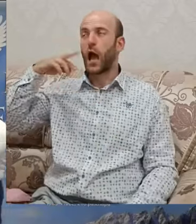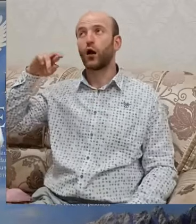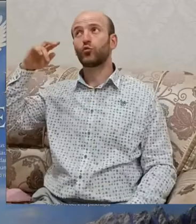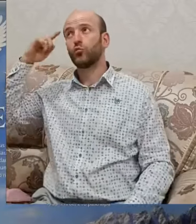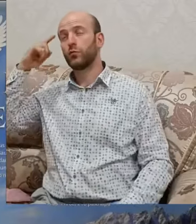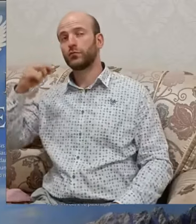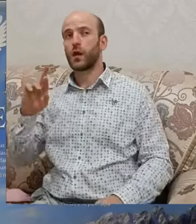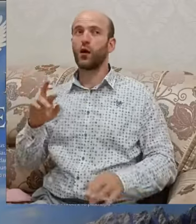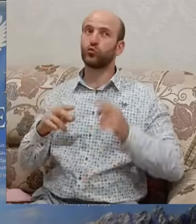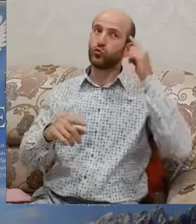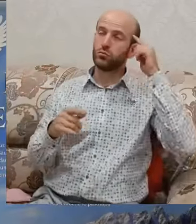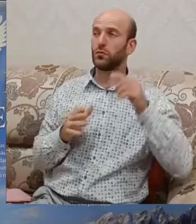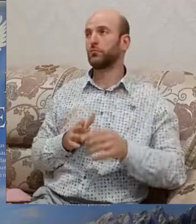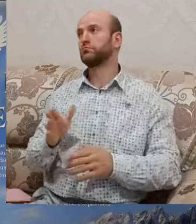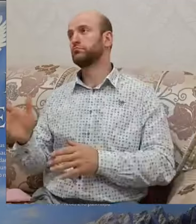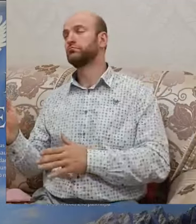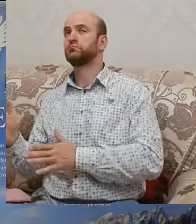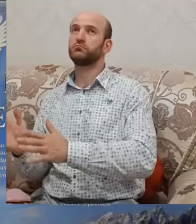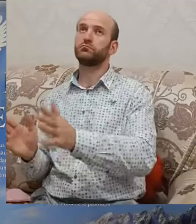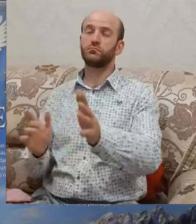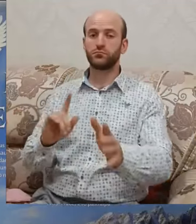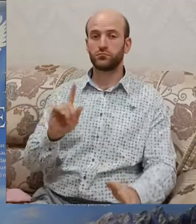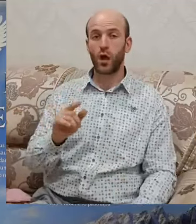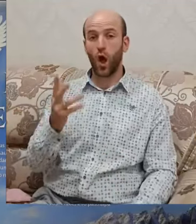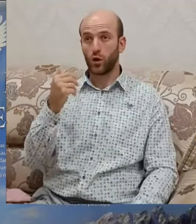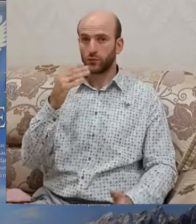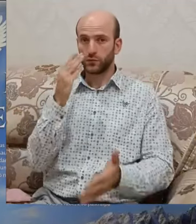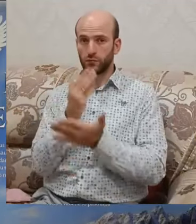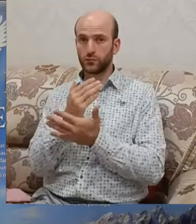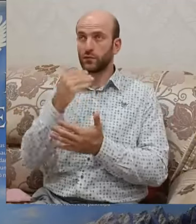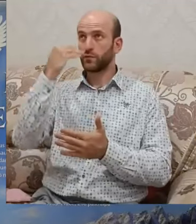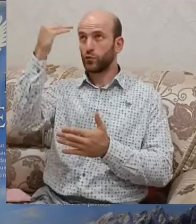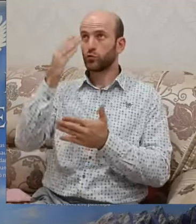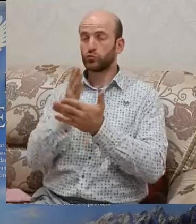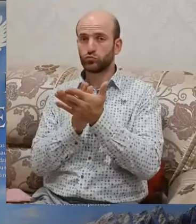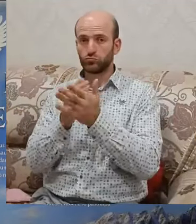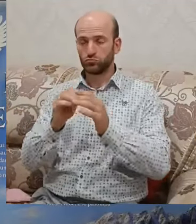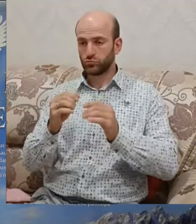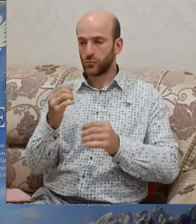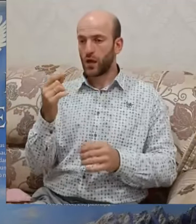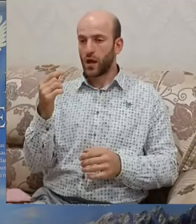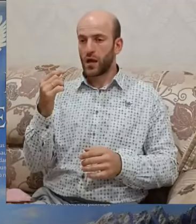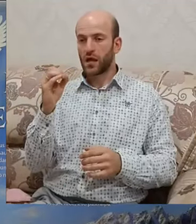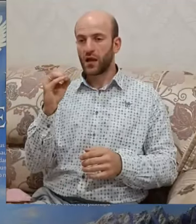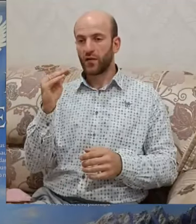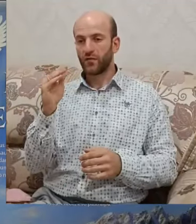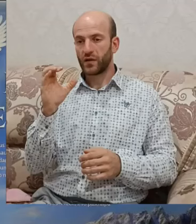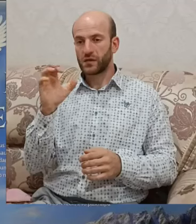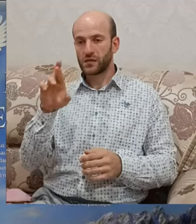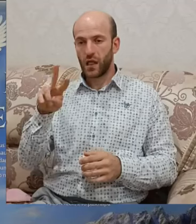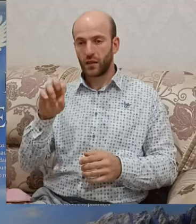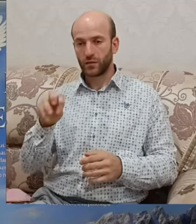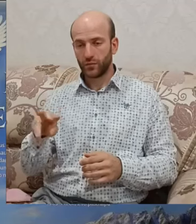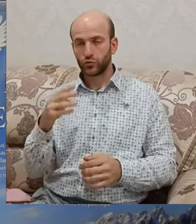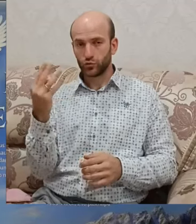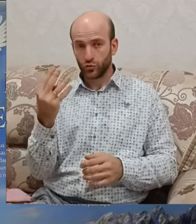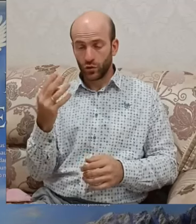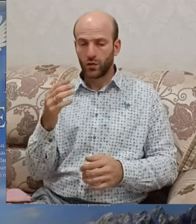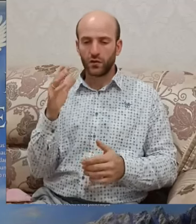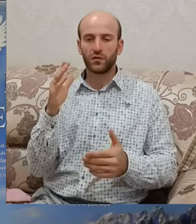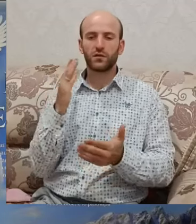Efeziečiams 4 tarnavimas. Служение Ефесянам 4. Turi labiau mylėti Jėzų Kristų. Должно больше любить Иисуса Христа. Kad